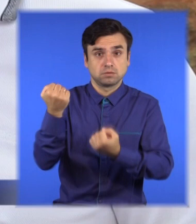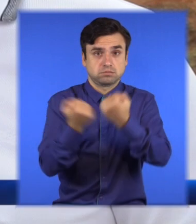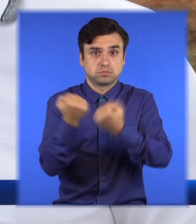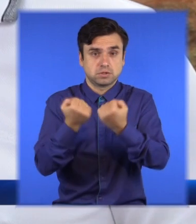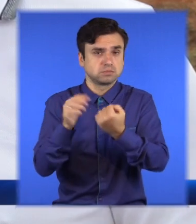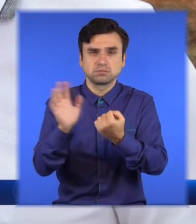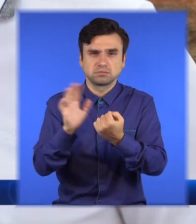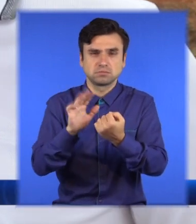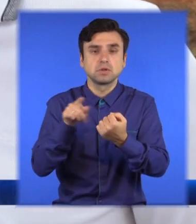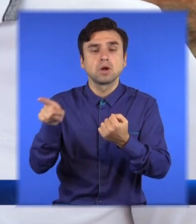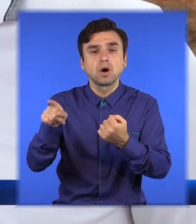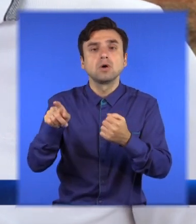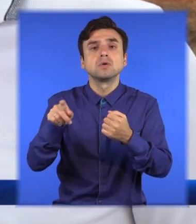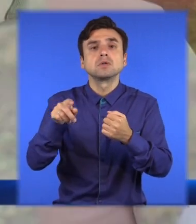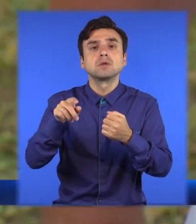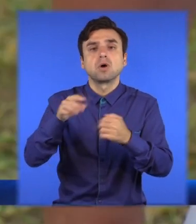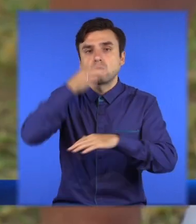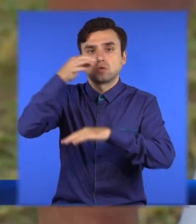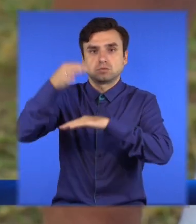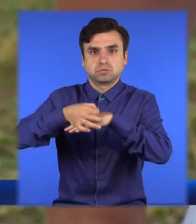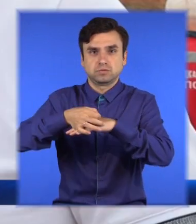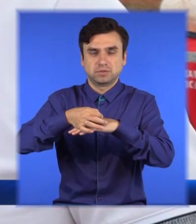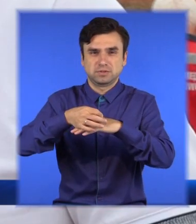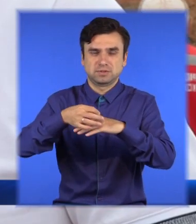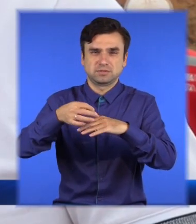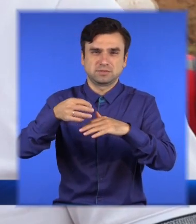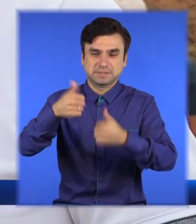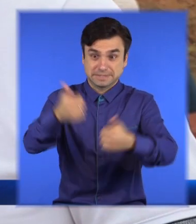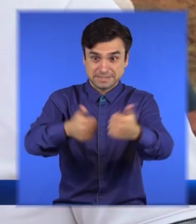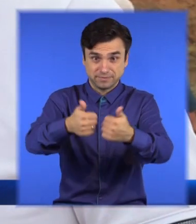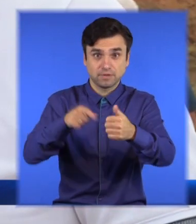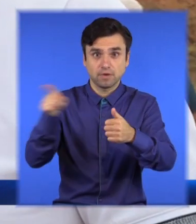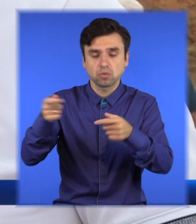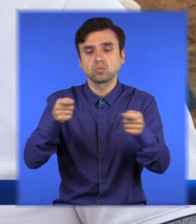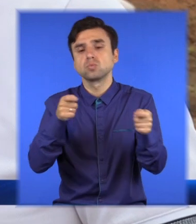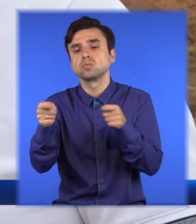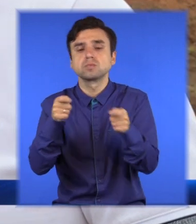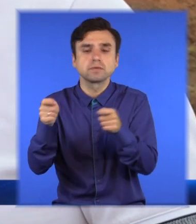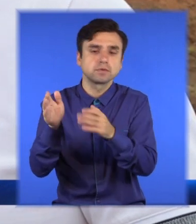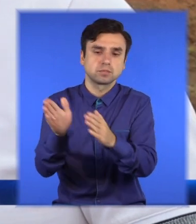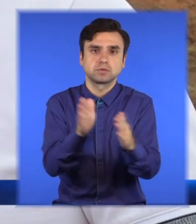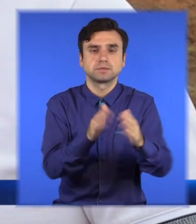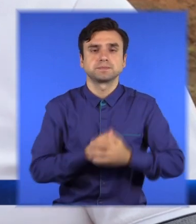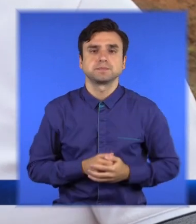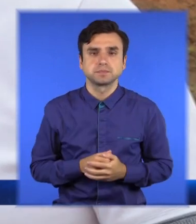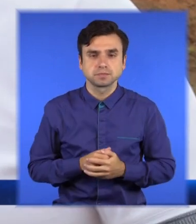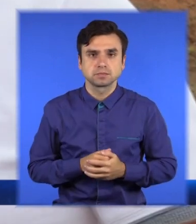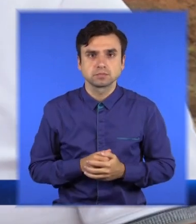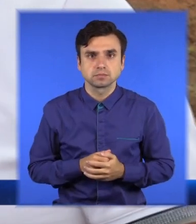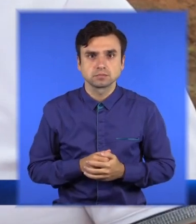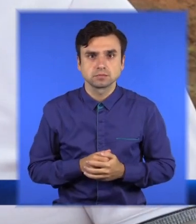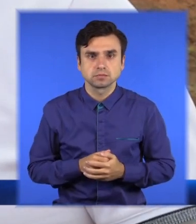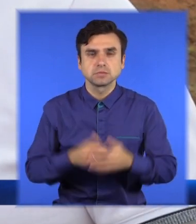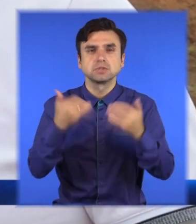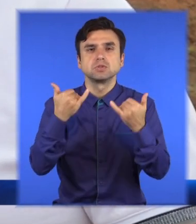елементи, звісно, контактної боротьби, що, власне говоря, і подобається. Осінню ми зберемо набагато більше автомобілів, в тому числі я і сам вийду, для того, щоб